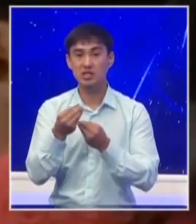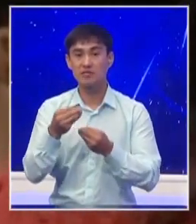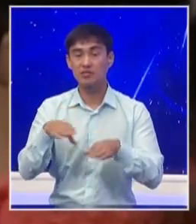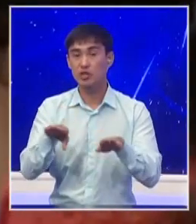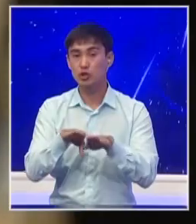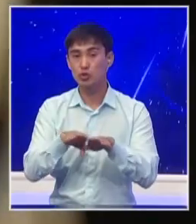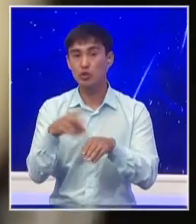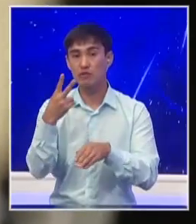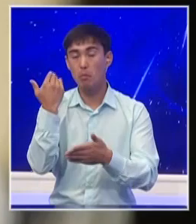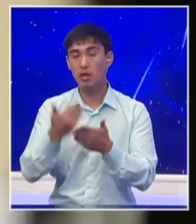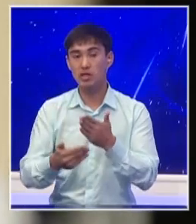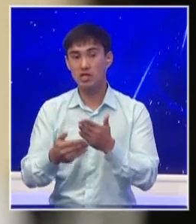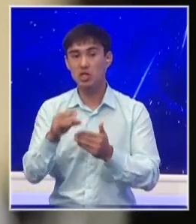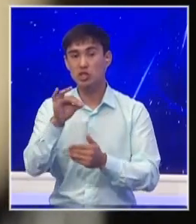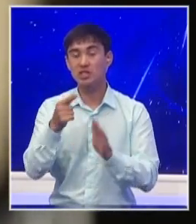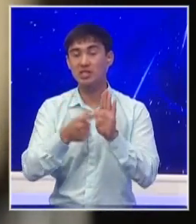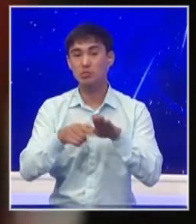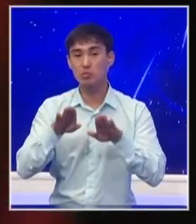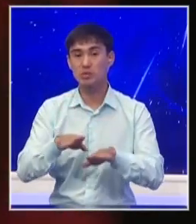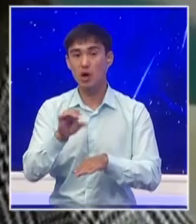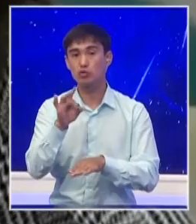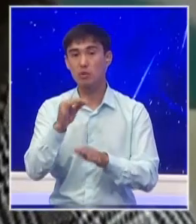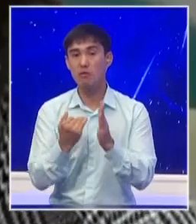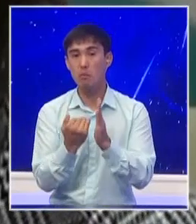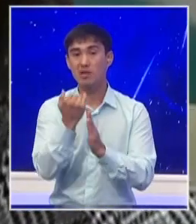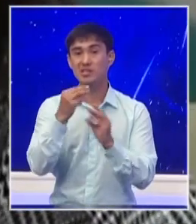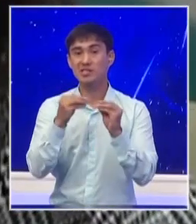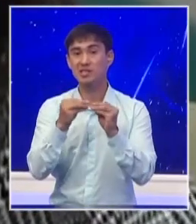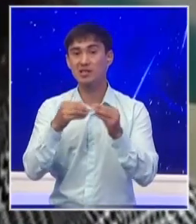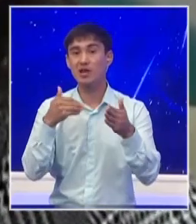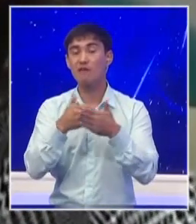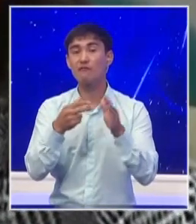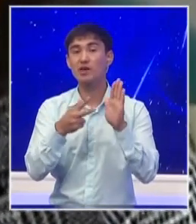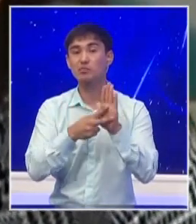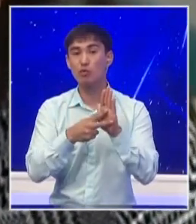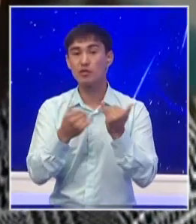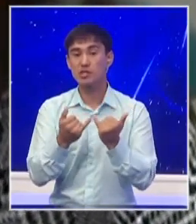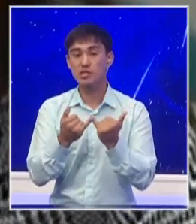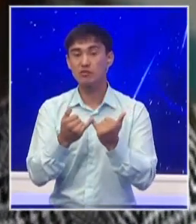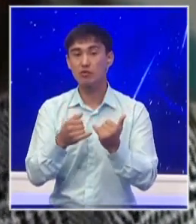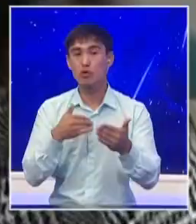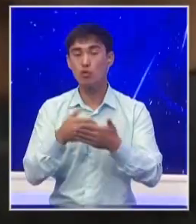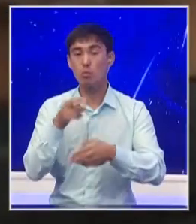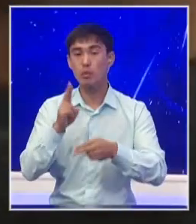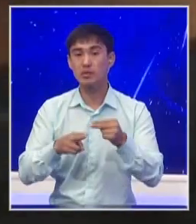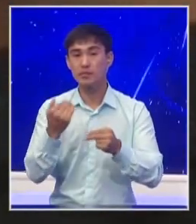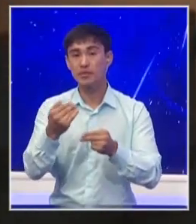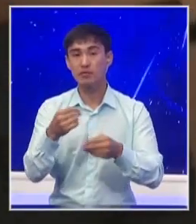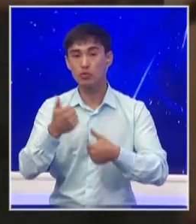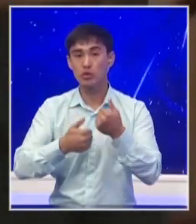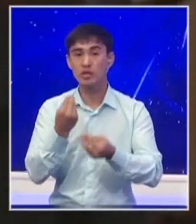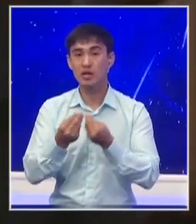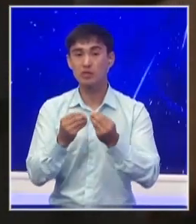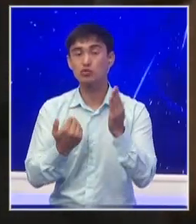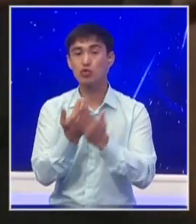поражения. Жансая осталась на 7-м месте, а Асаубаева поднялась с 10-го на 8-е. Сегодня в предпоследнем туре Жансая сыграет с новым